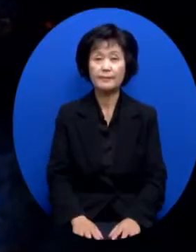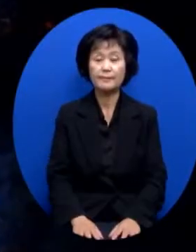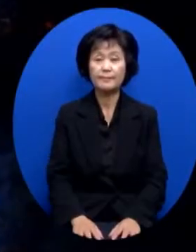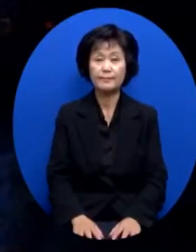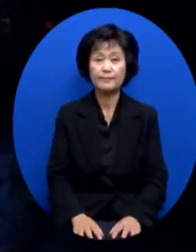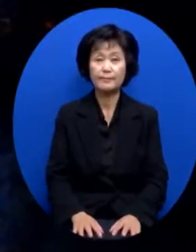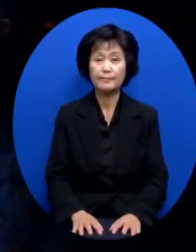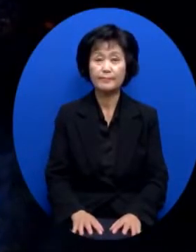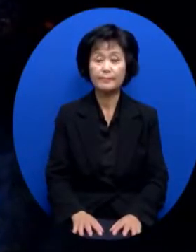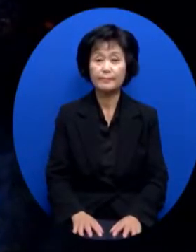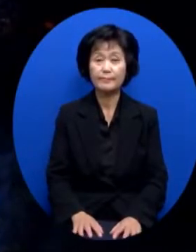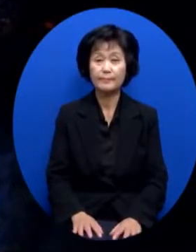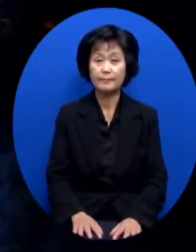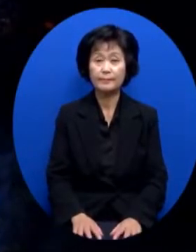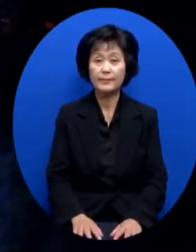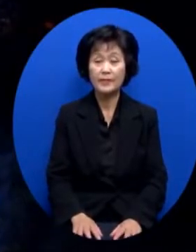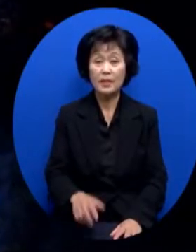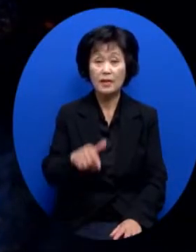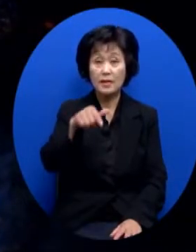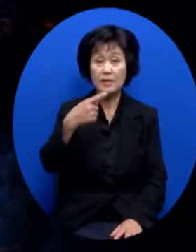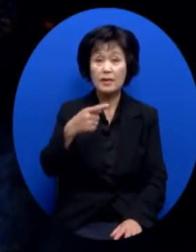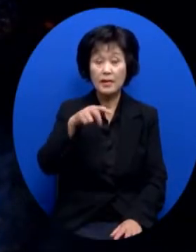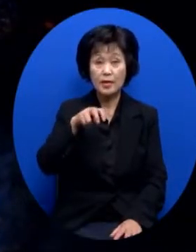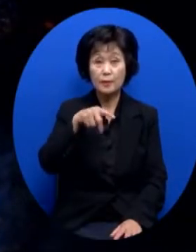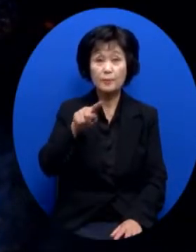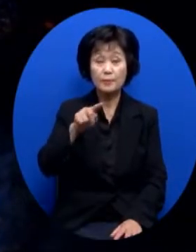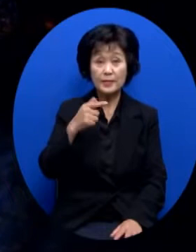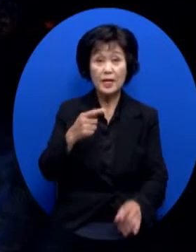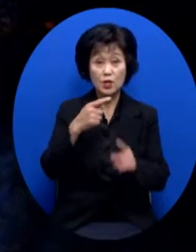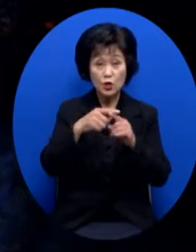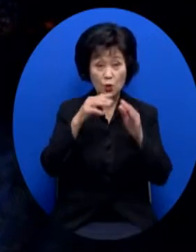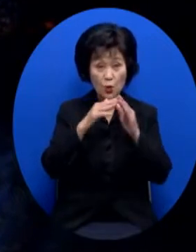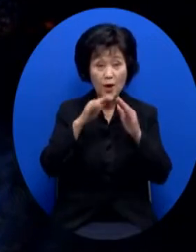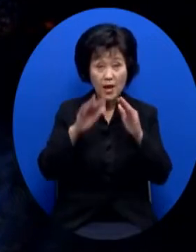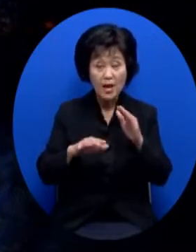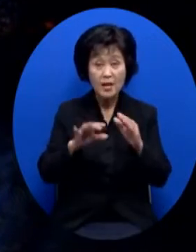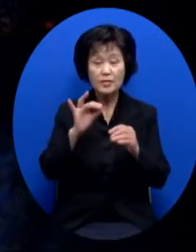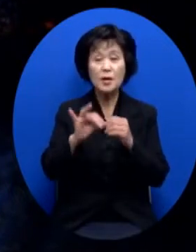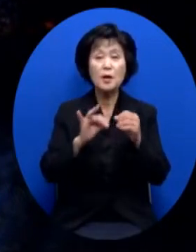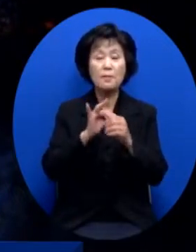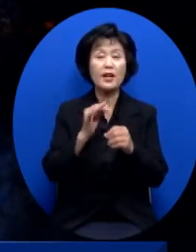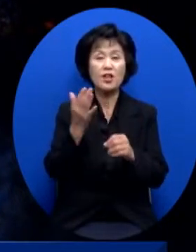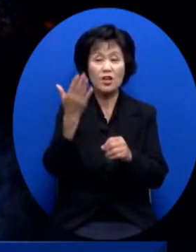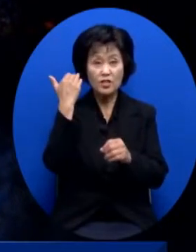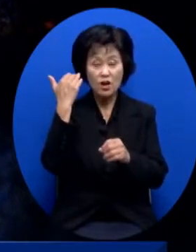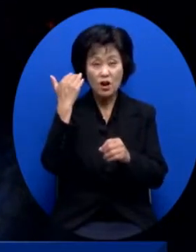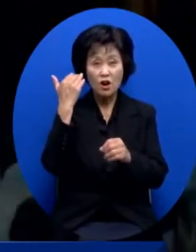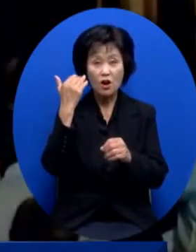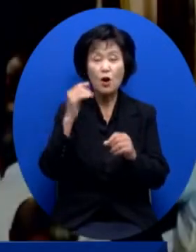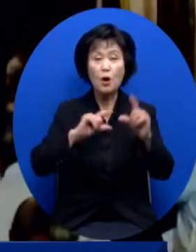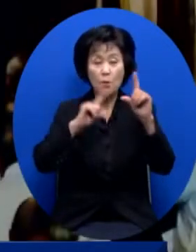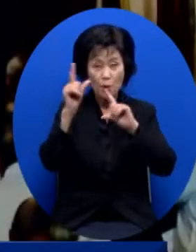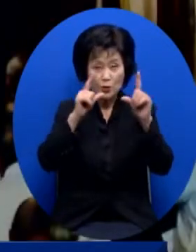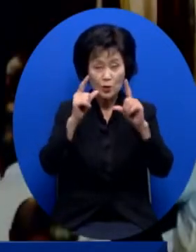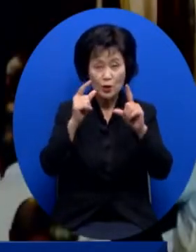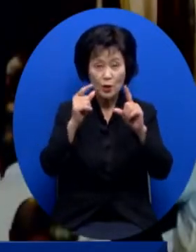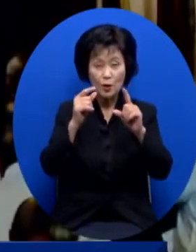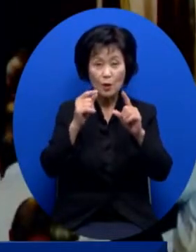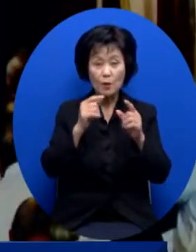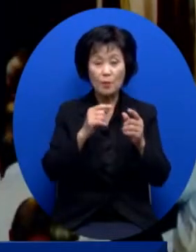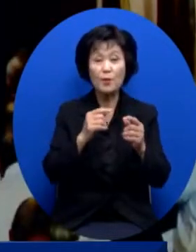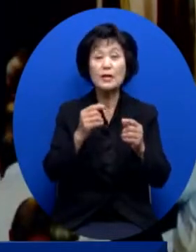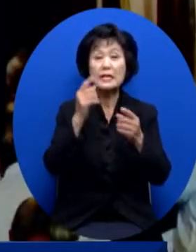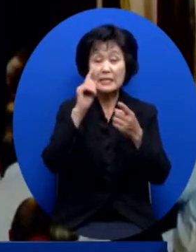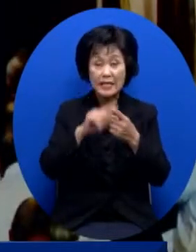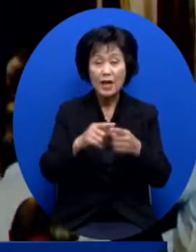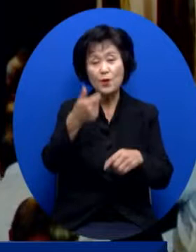광주 스튜디오입니다. 김제 금산교회에서 100년 전 예배를 재현한 특별 행사가 열렸습니다. 장로교단에서 세 차례